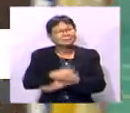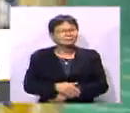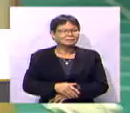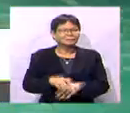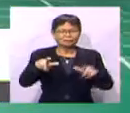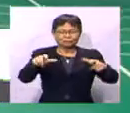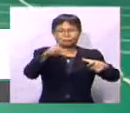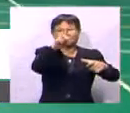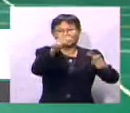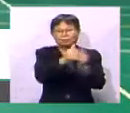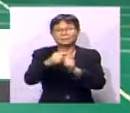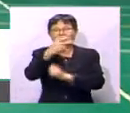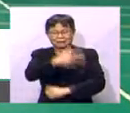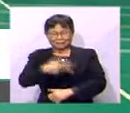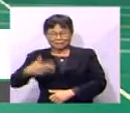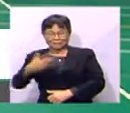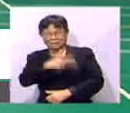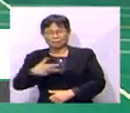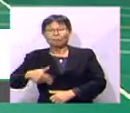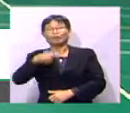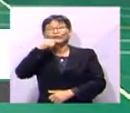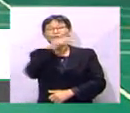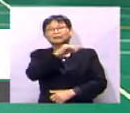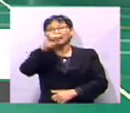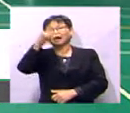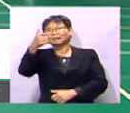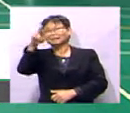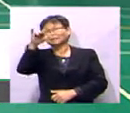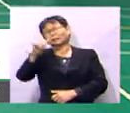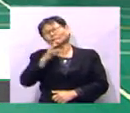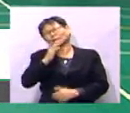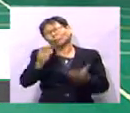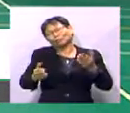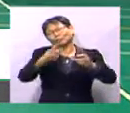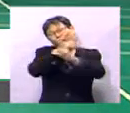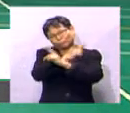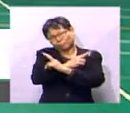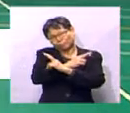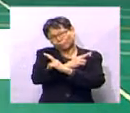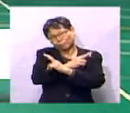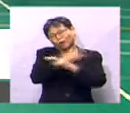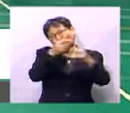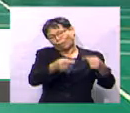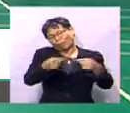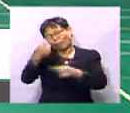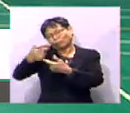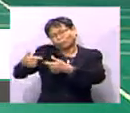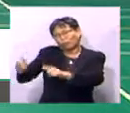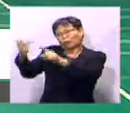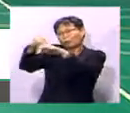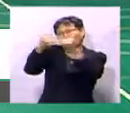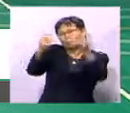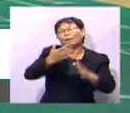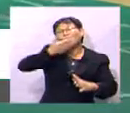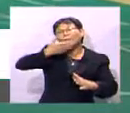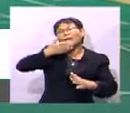Diletakkan dalam kumpulan D bersama Denmark, Rusia dan Algeria, beliau berkata mungkin akan direhatkan dalam beberapa perlawanan bagi memberi laluan kepada pemain